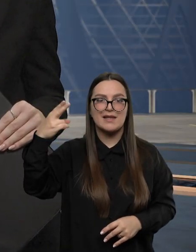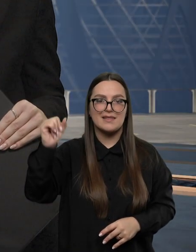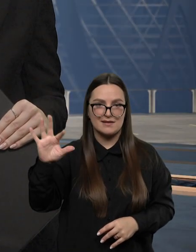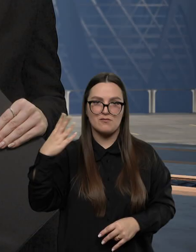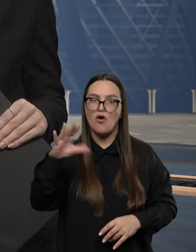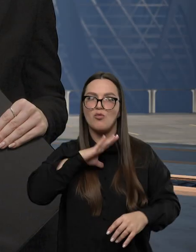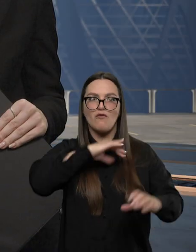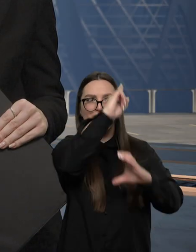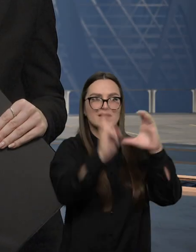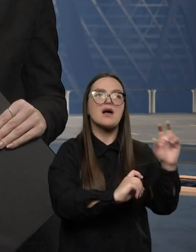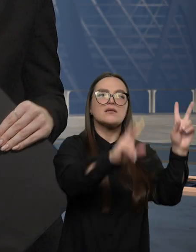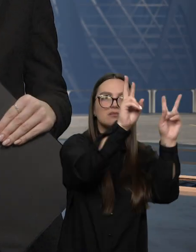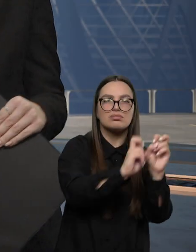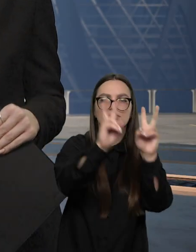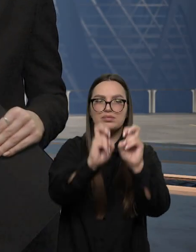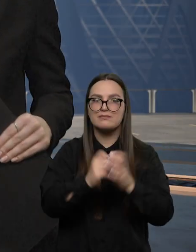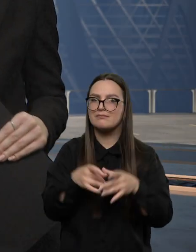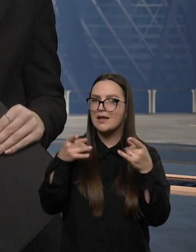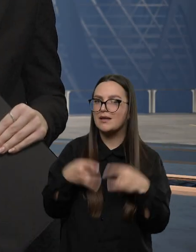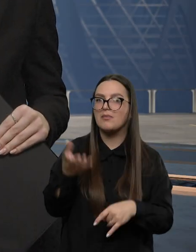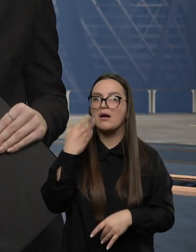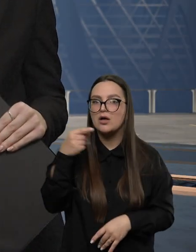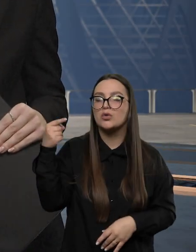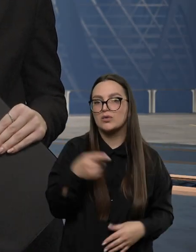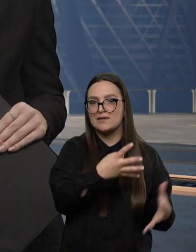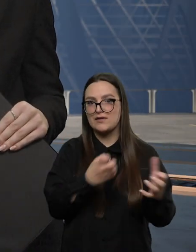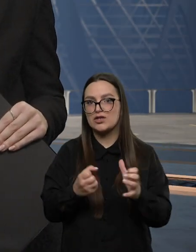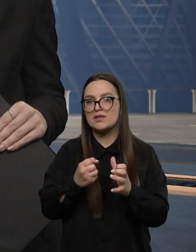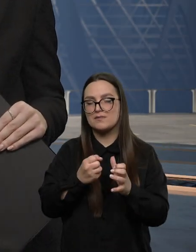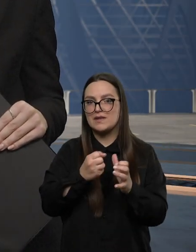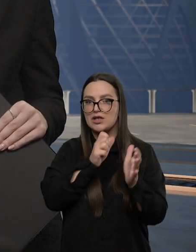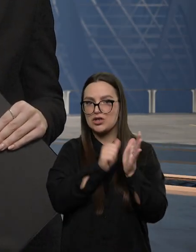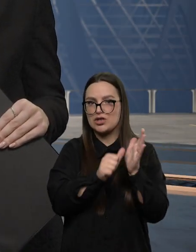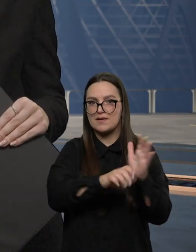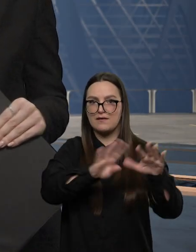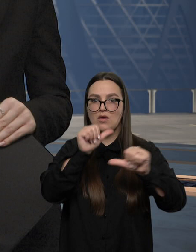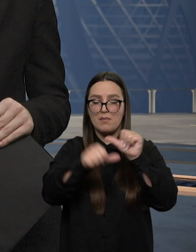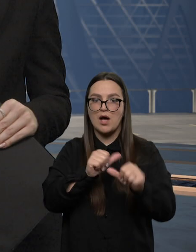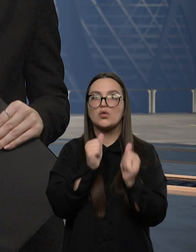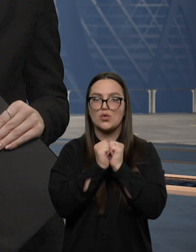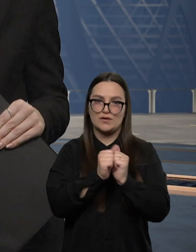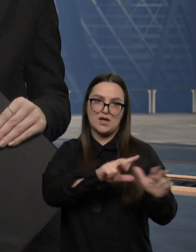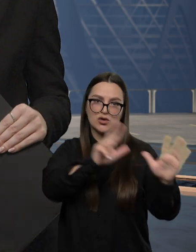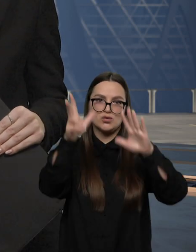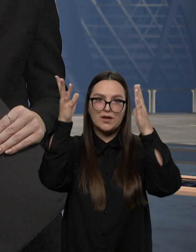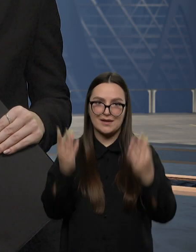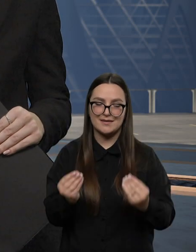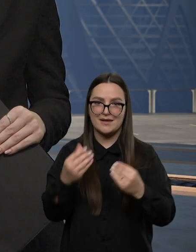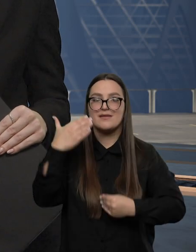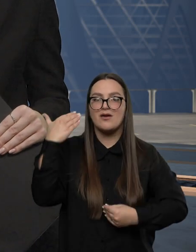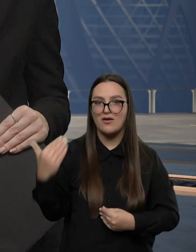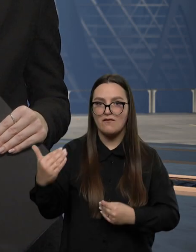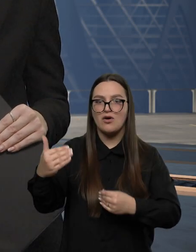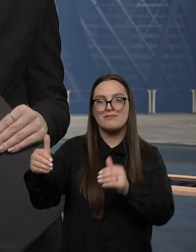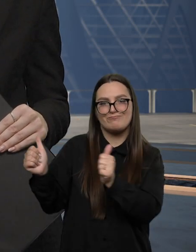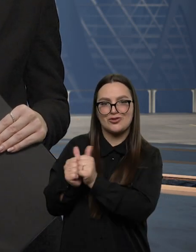skirtą visatos tyrinėjimams. Jonas Žmuidzinas gimė 1960 m. rugsėjo 8 d. Duarto